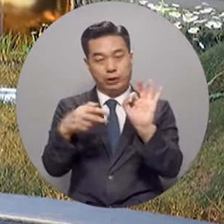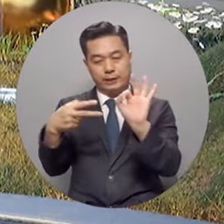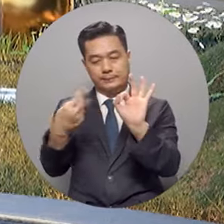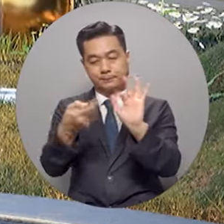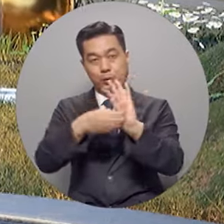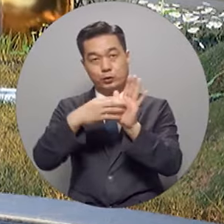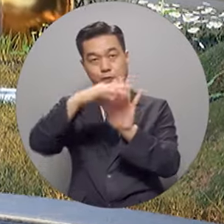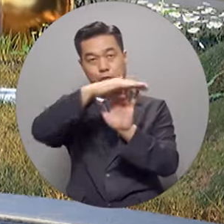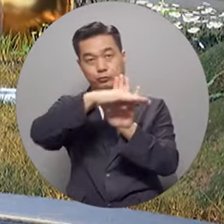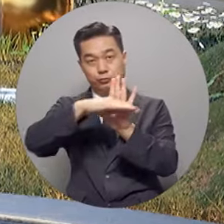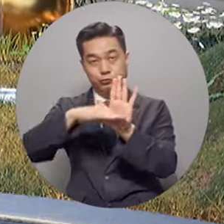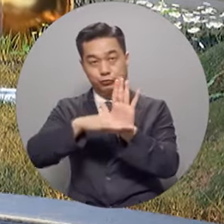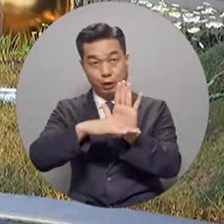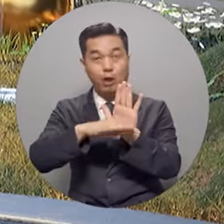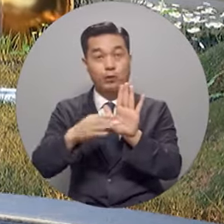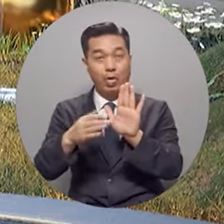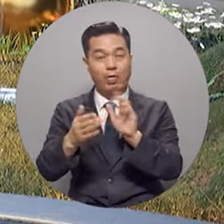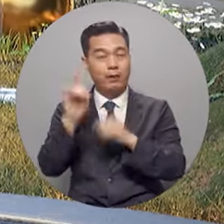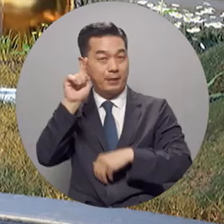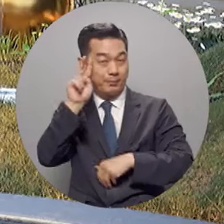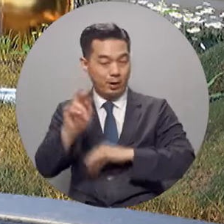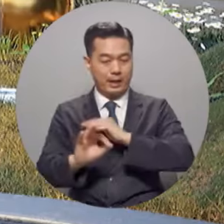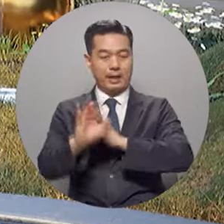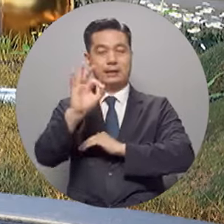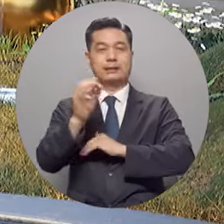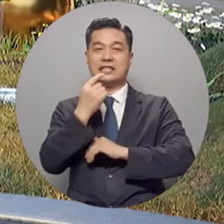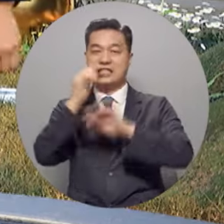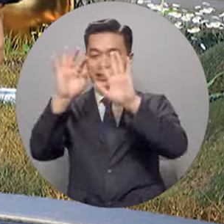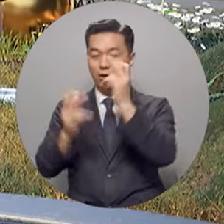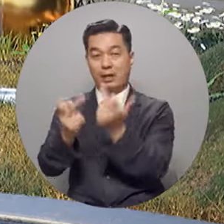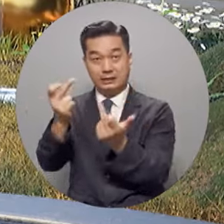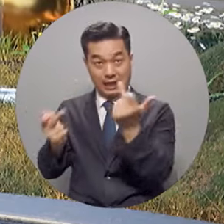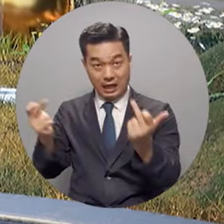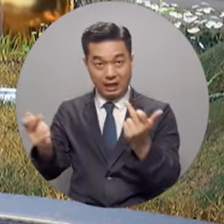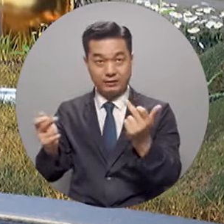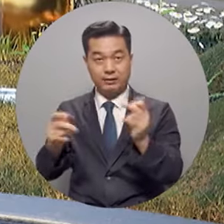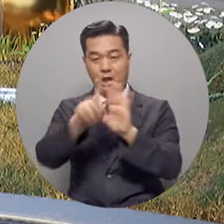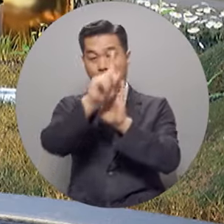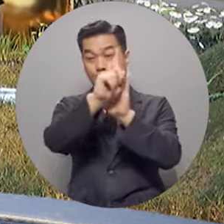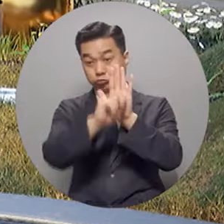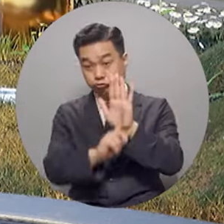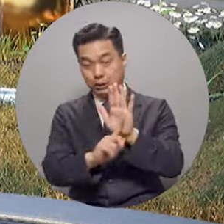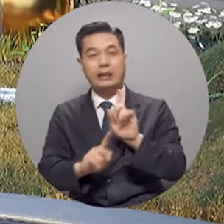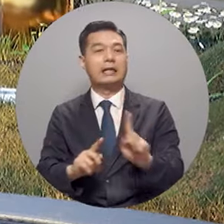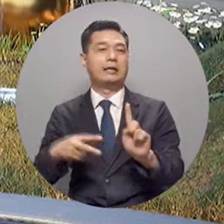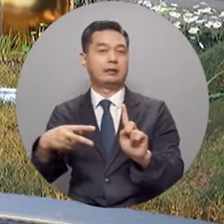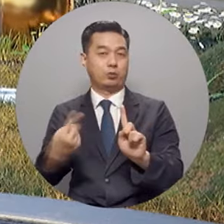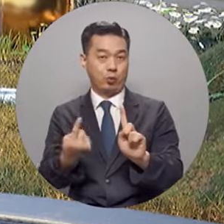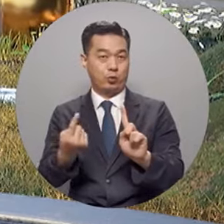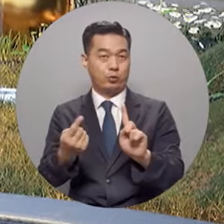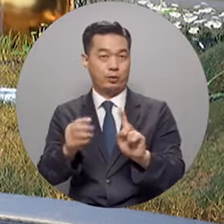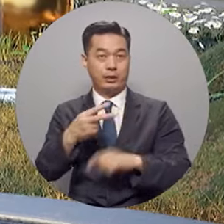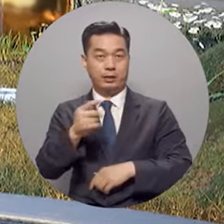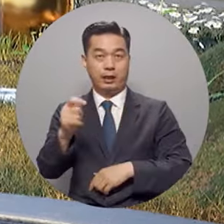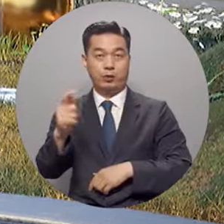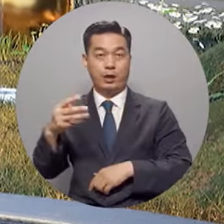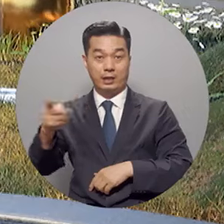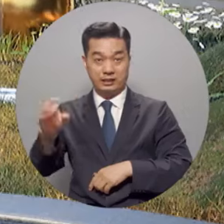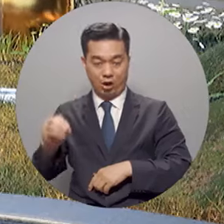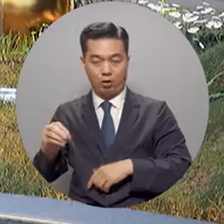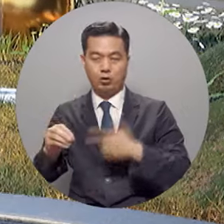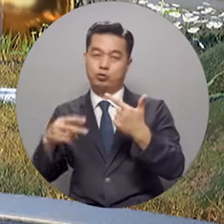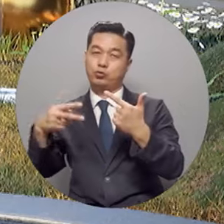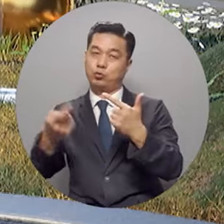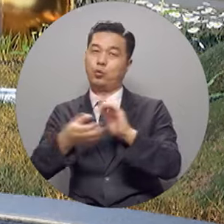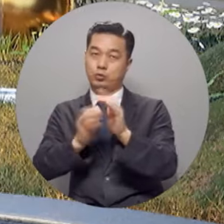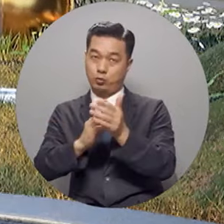것이 보입니다. 특히 모레 아침 설악산의 기온이 1도까지 떨어지겠고 대관령 6도 등으로 높은 산지는